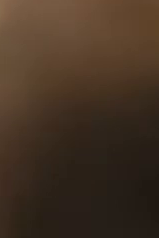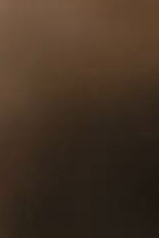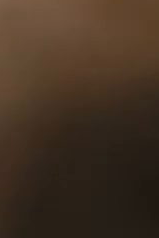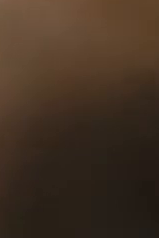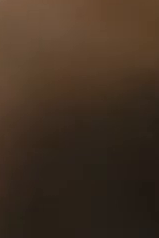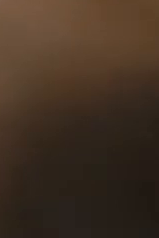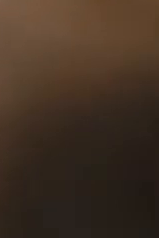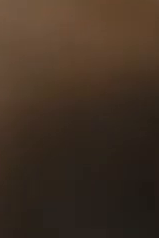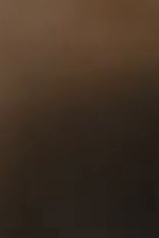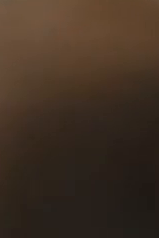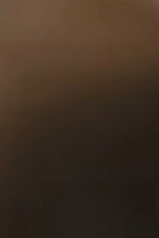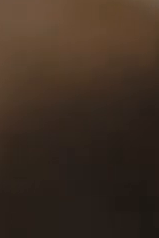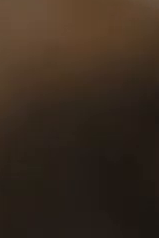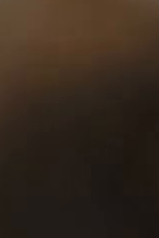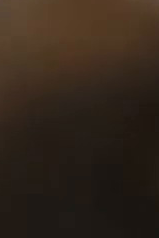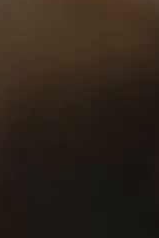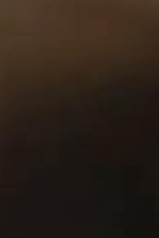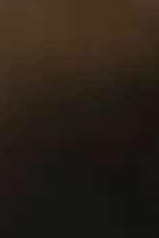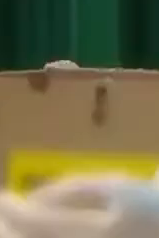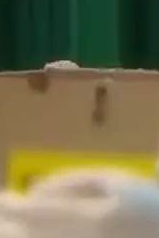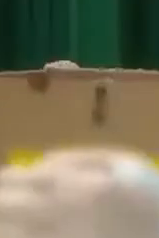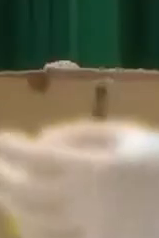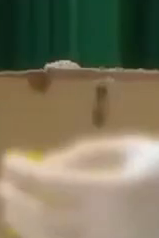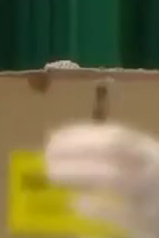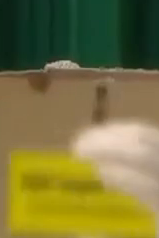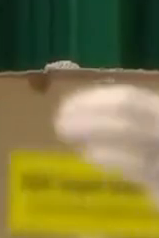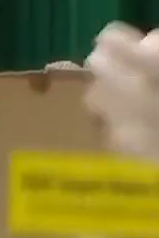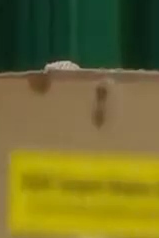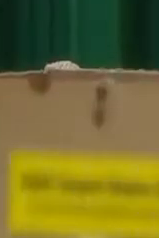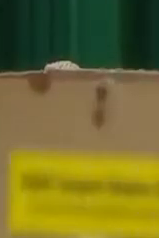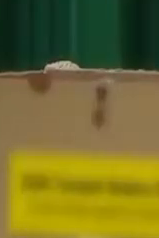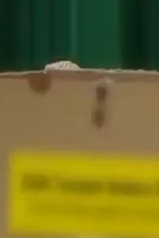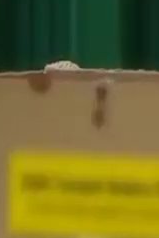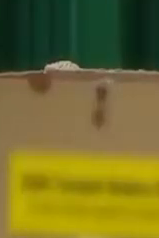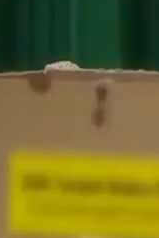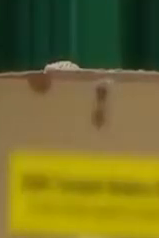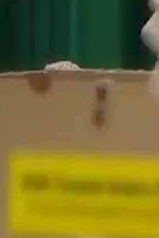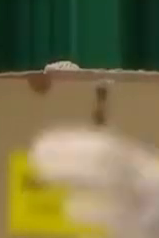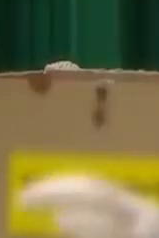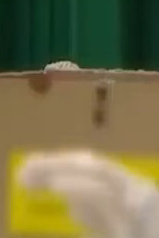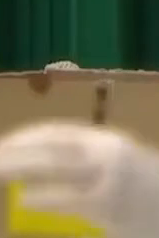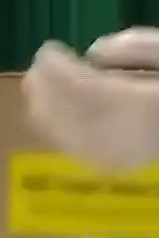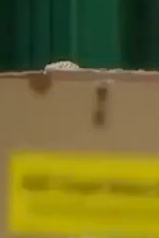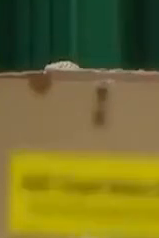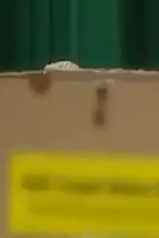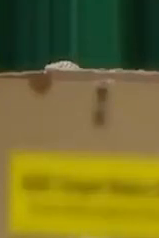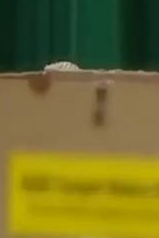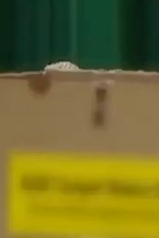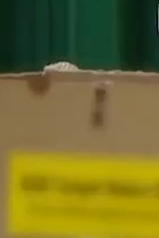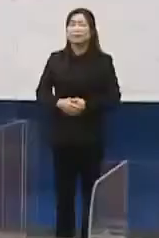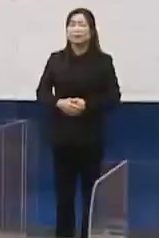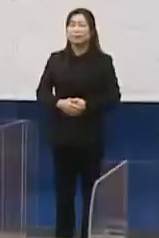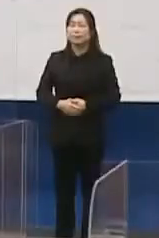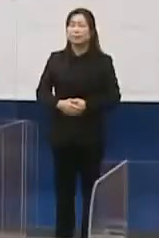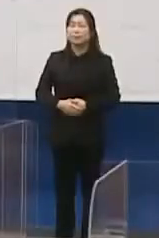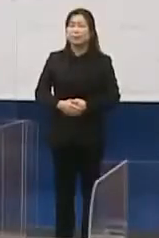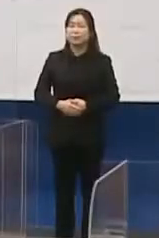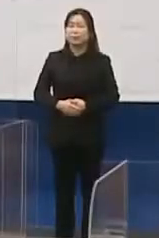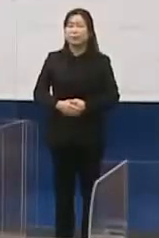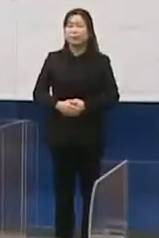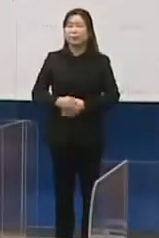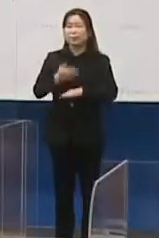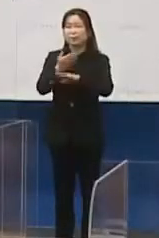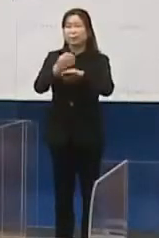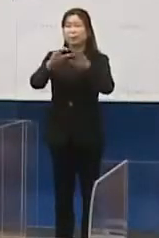전조의 유치원에서도 u 증상으로 검사를 받은 원아 가 확진된 원아 18명 가족 5명 등 모두 24명의 환자가